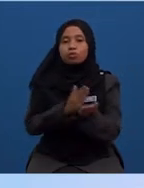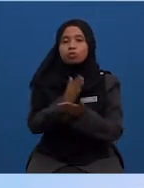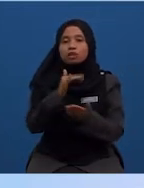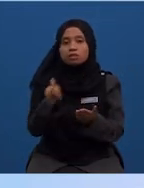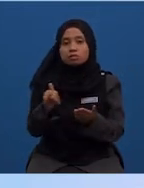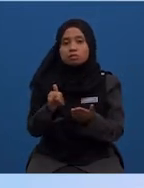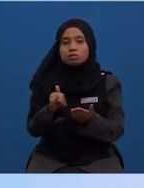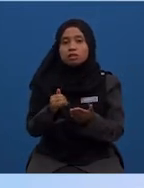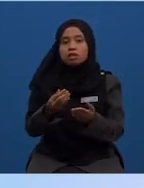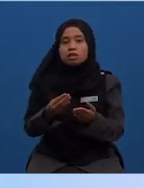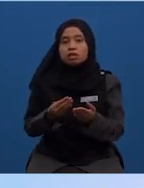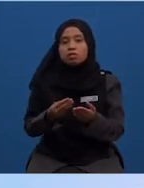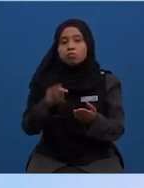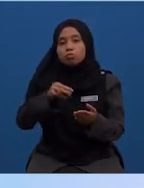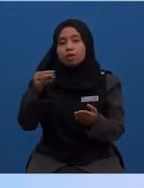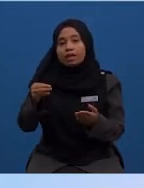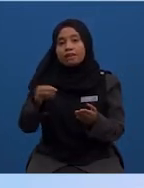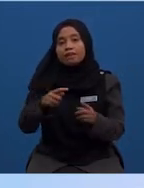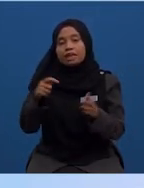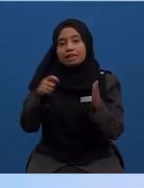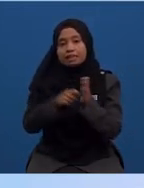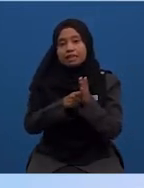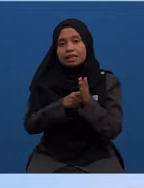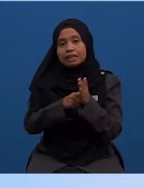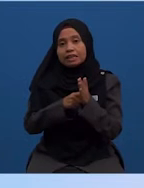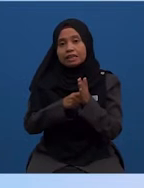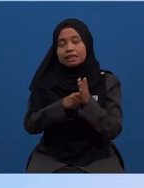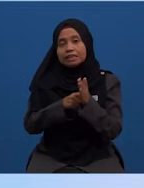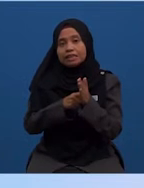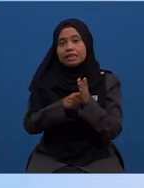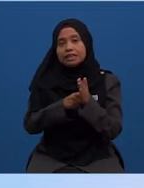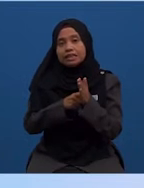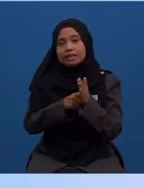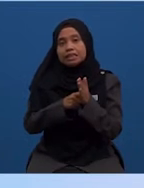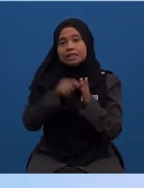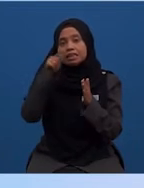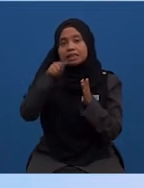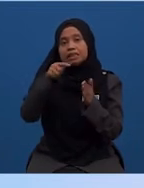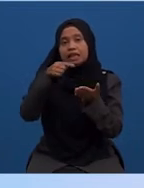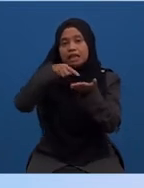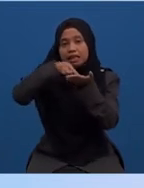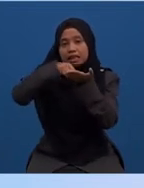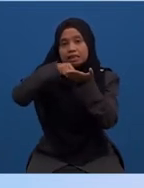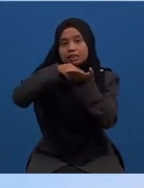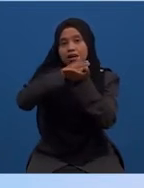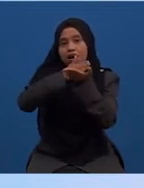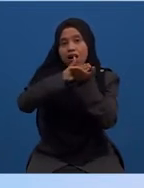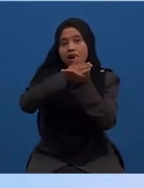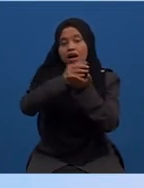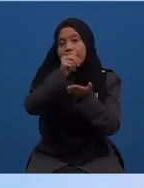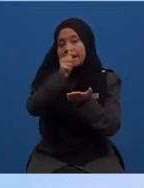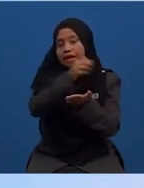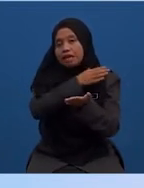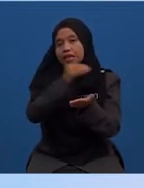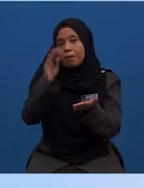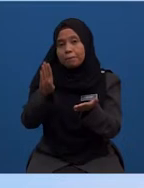Seterusnya, murid perlu tandakan titik tengah antara titik A dan B.